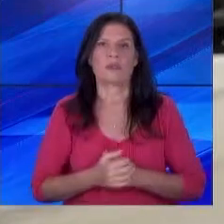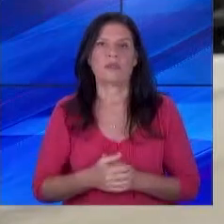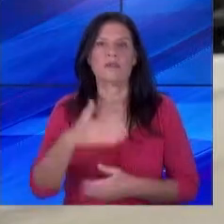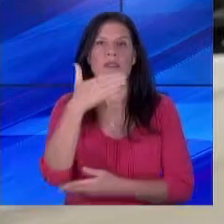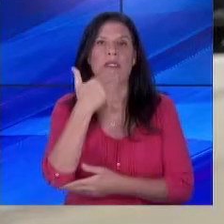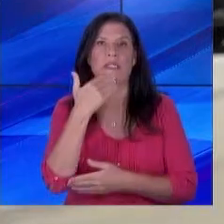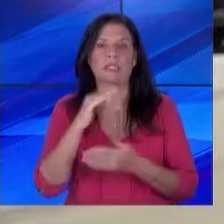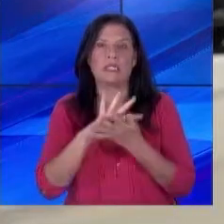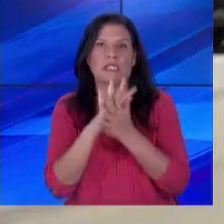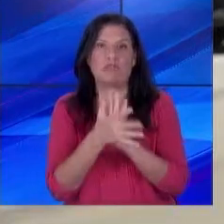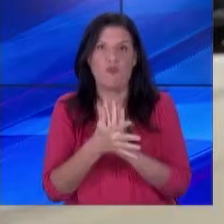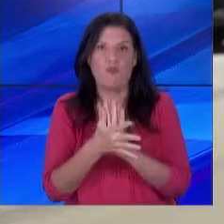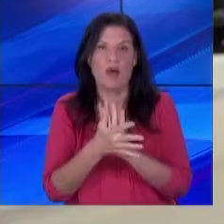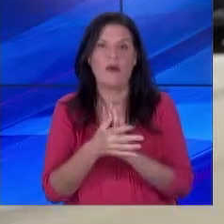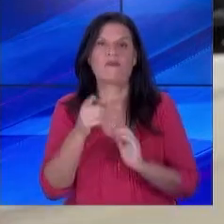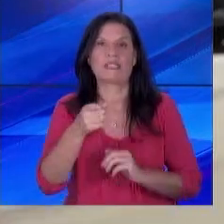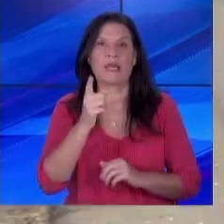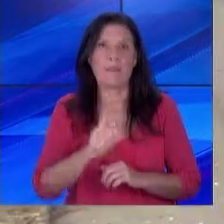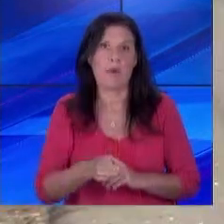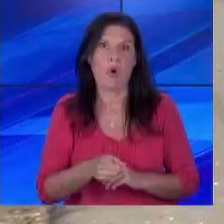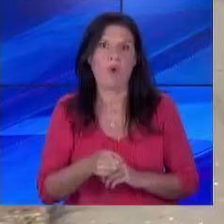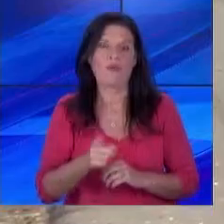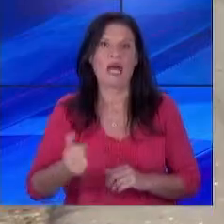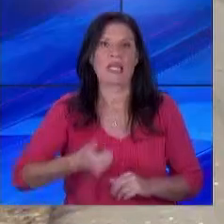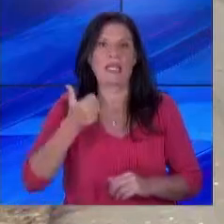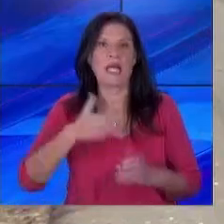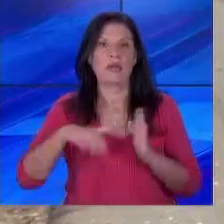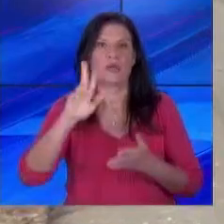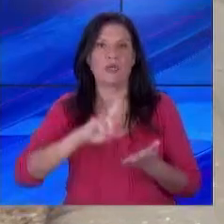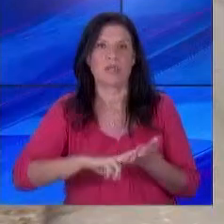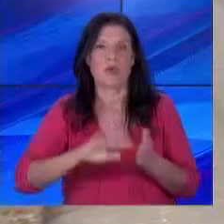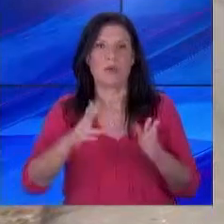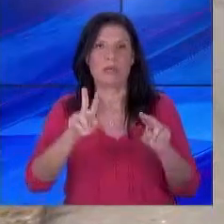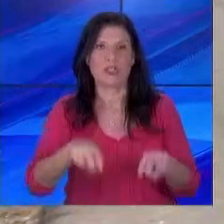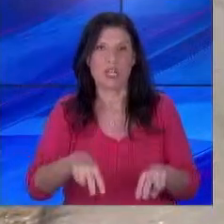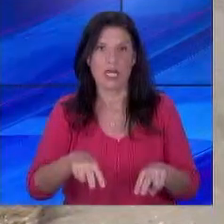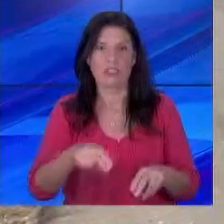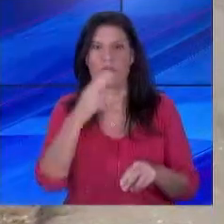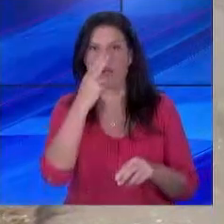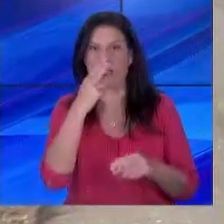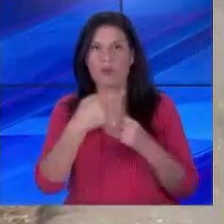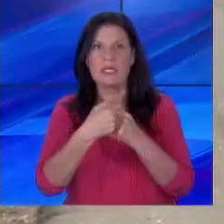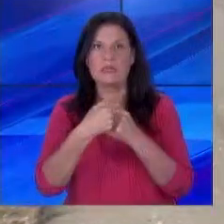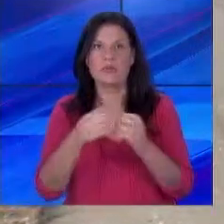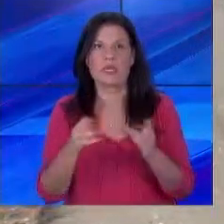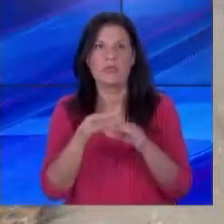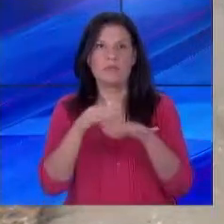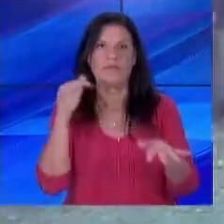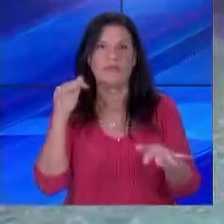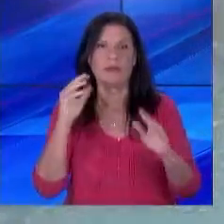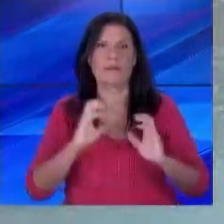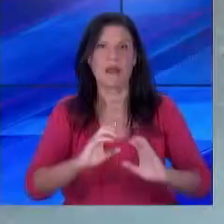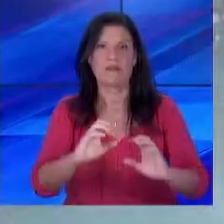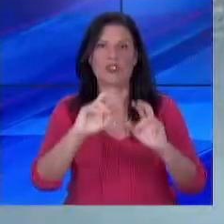וזה מכריח אותנו לנהל נכון יותר את הקיים, לנסות ולהתמודד עם הגודש שנוצר בכביש בצורה יעילה.